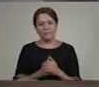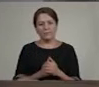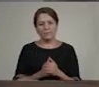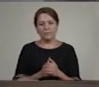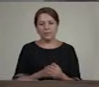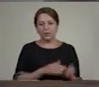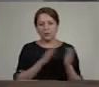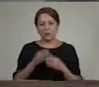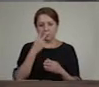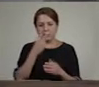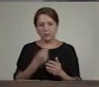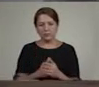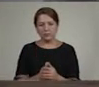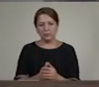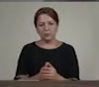Keyingisiga e'tibor bering.